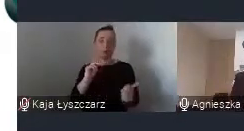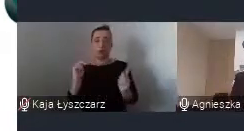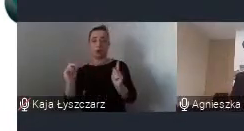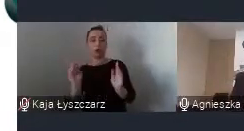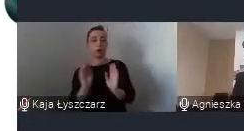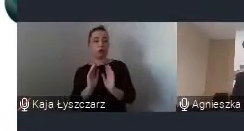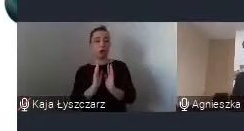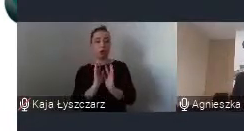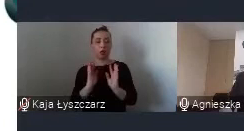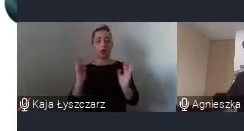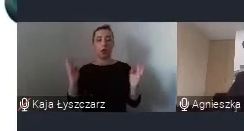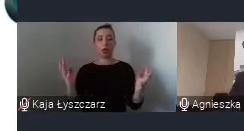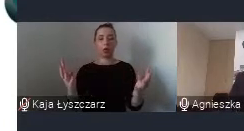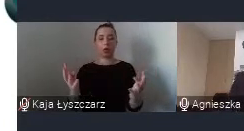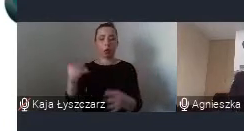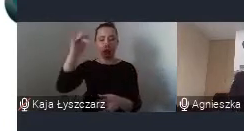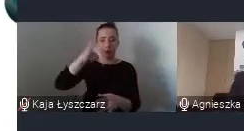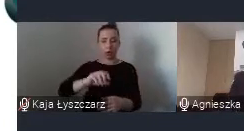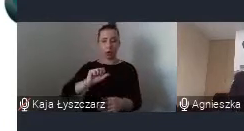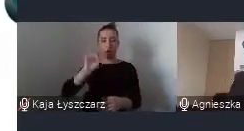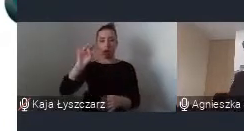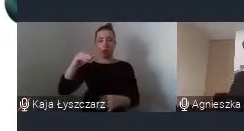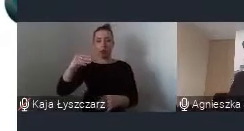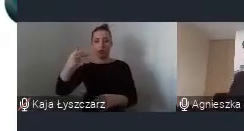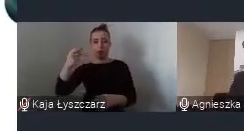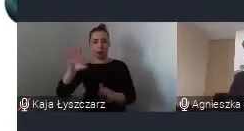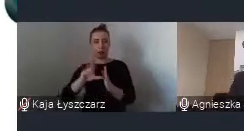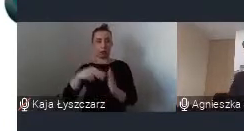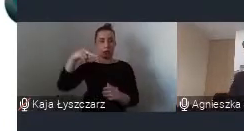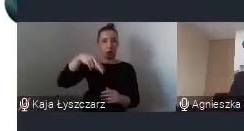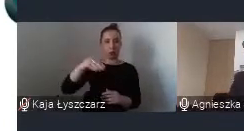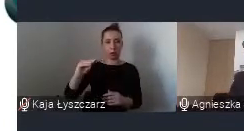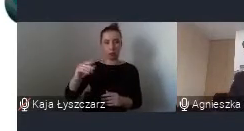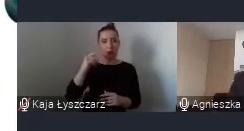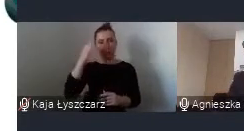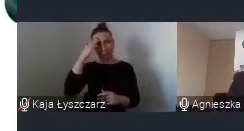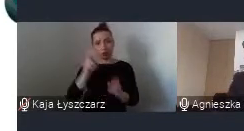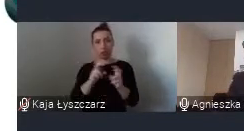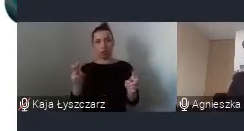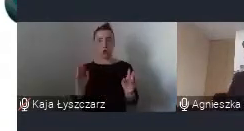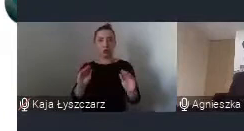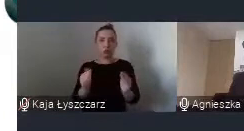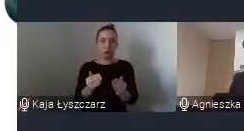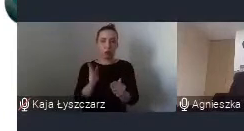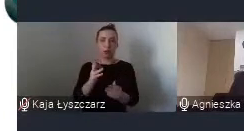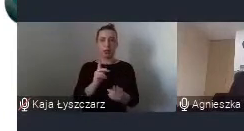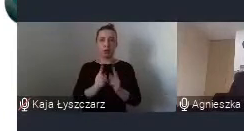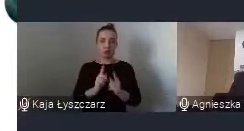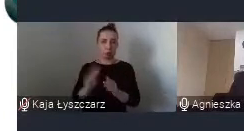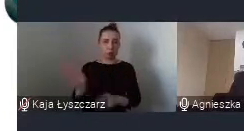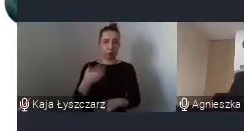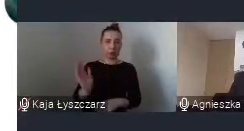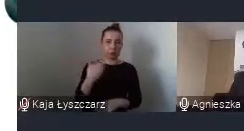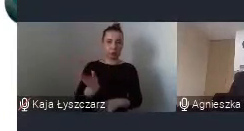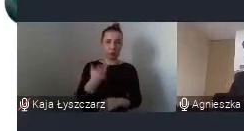wokół agendy miejskiej UE. Ponieważ wiem, że jesteśmy trochę do tyłu z czasem, to ja tak będę dosyć żwawo przechodziła